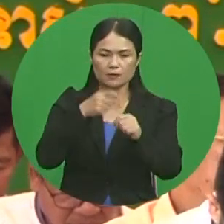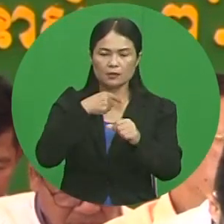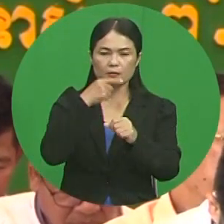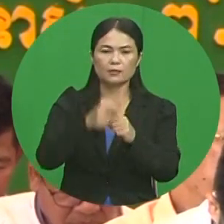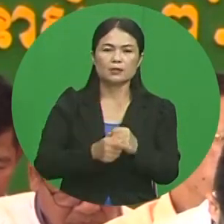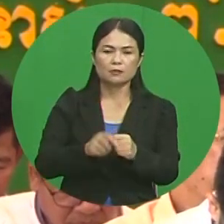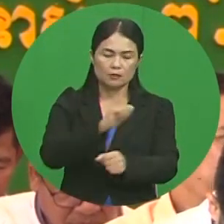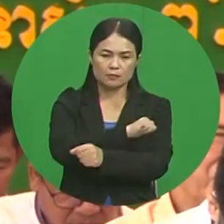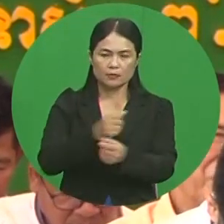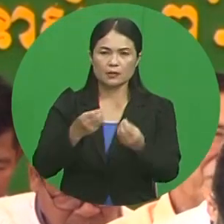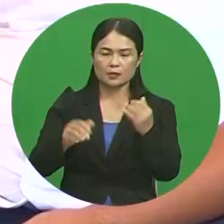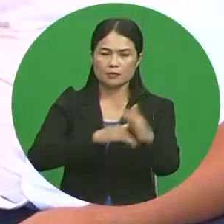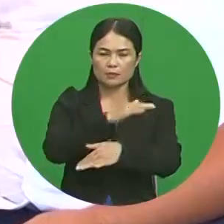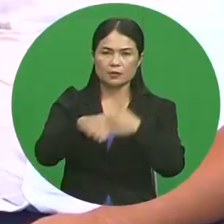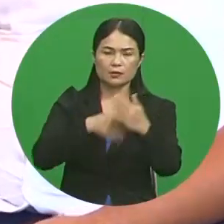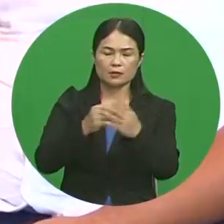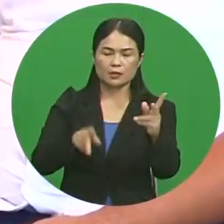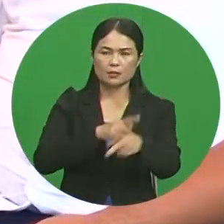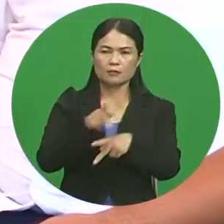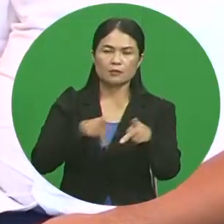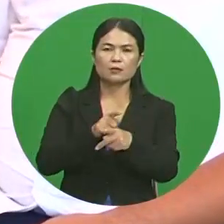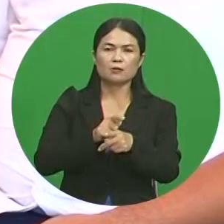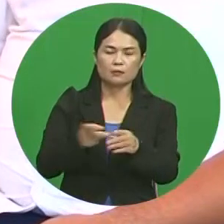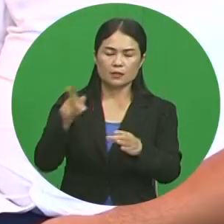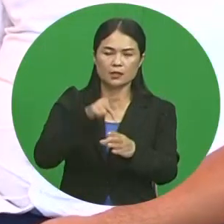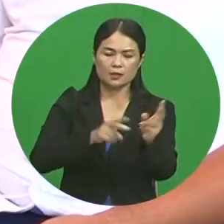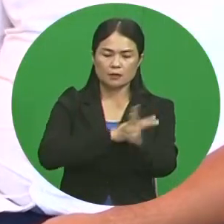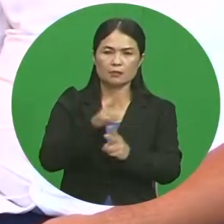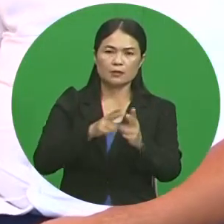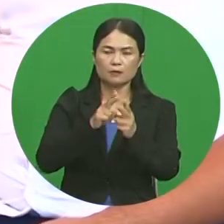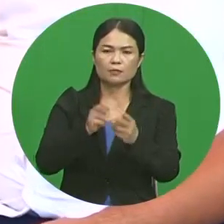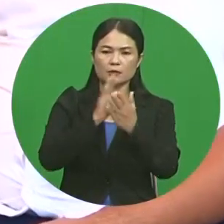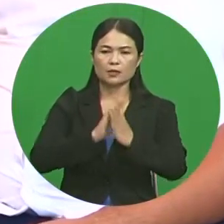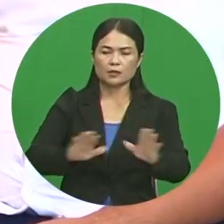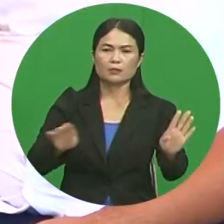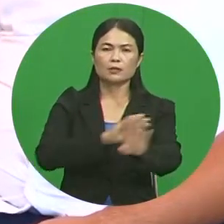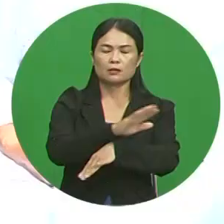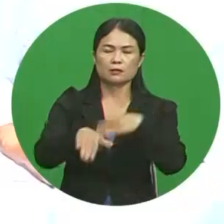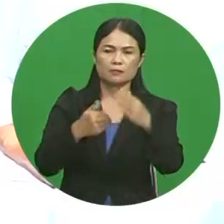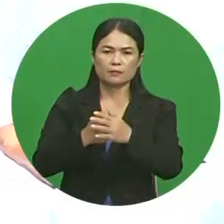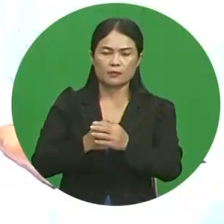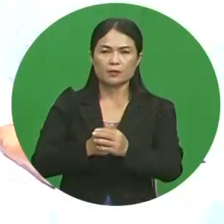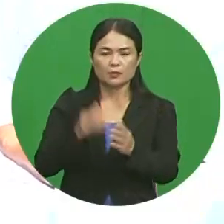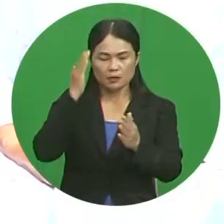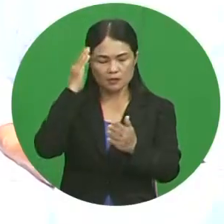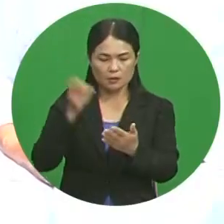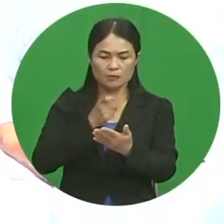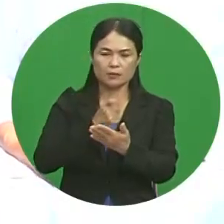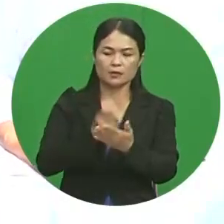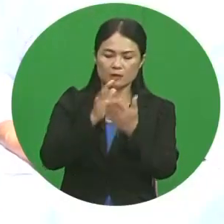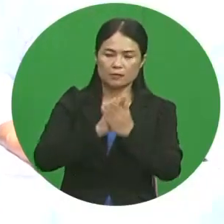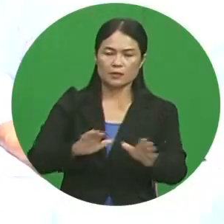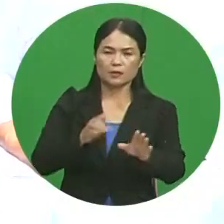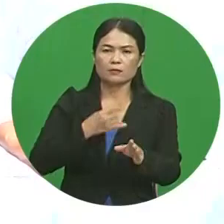នីដល់អាញាធរក្រុមដាប់ធ្នាក់និងប្រជាពលរដ្ឋសូមចូលរួមថែរក្សាសន្តិភាពទាំងអស់គ្នានិងដឹងគុណសន្តិភាពពី